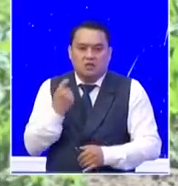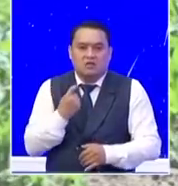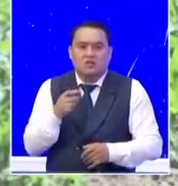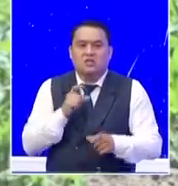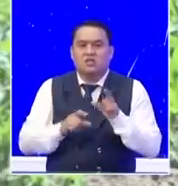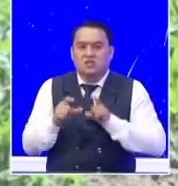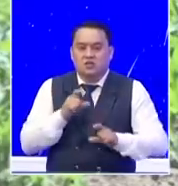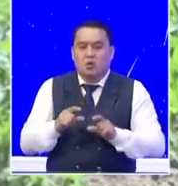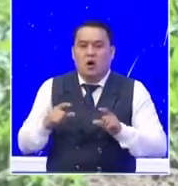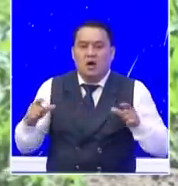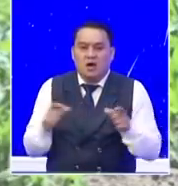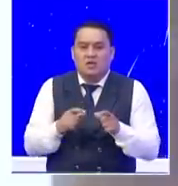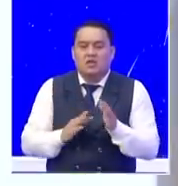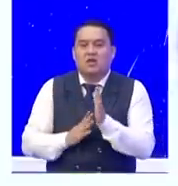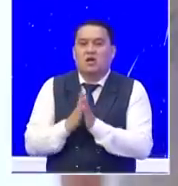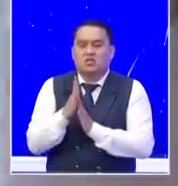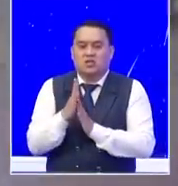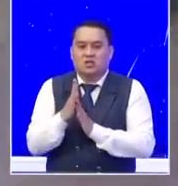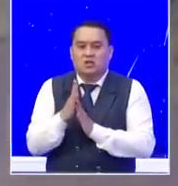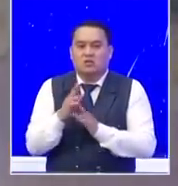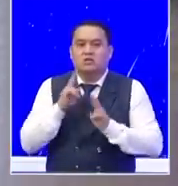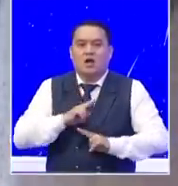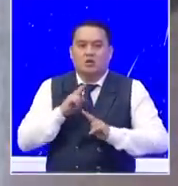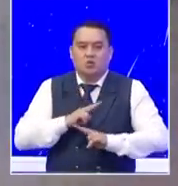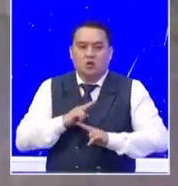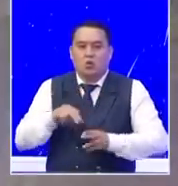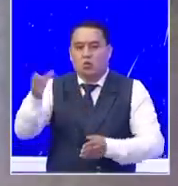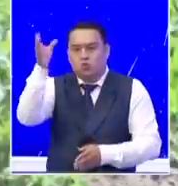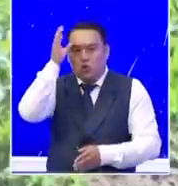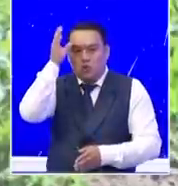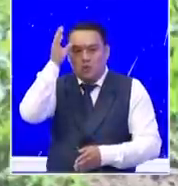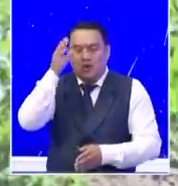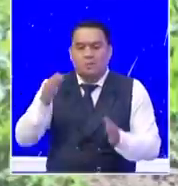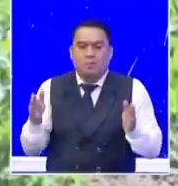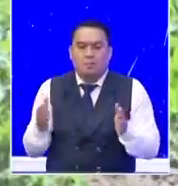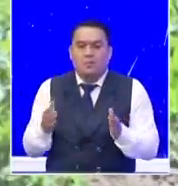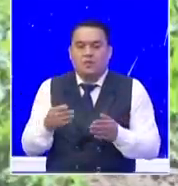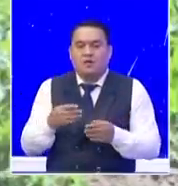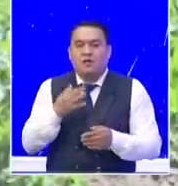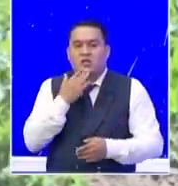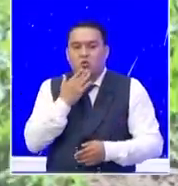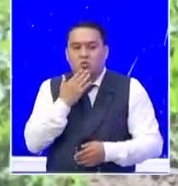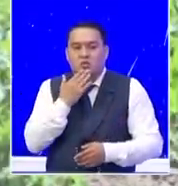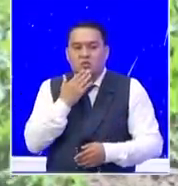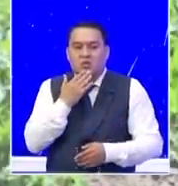институт защиты и карантина растений. Также сотрудничаем как с учеными ближнего, так и дальнего